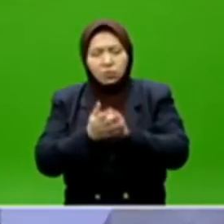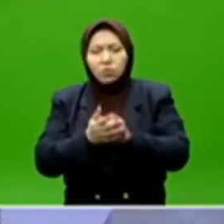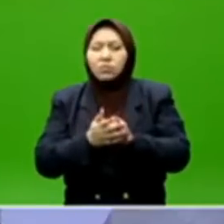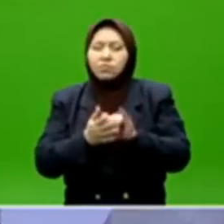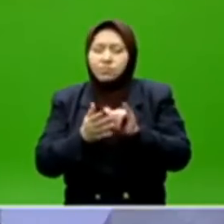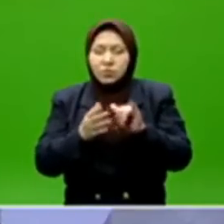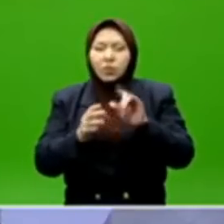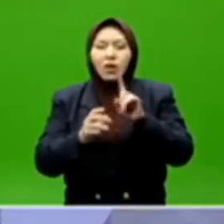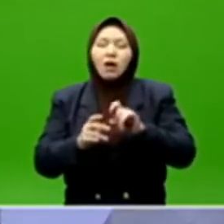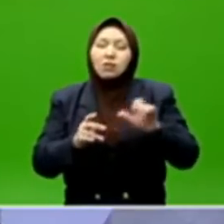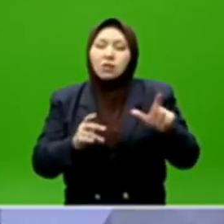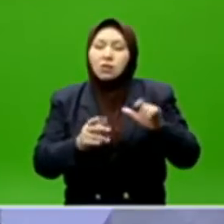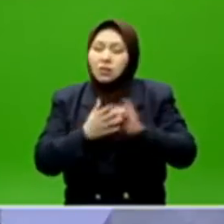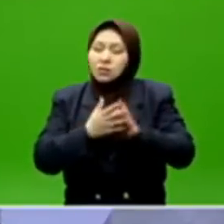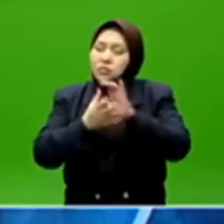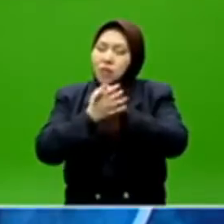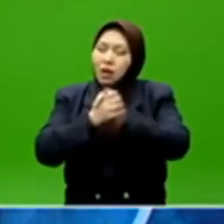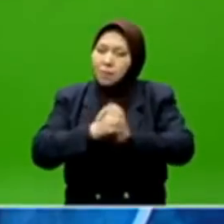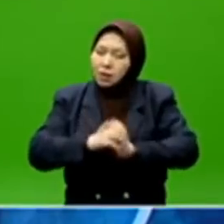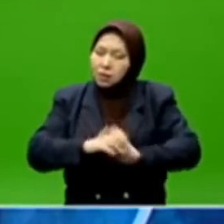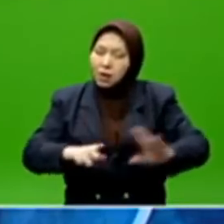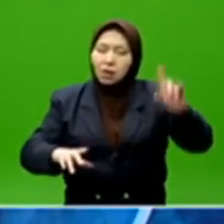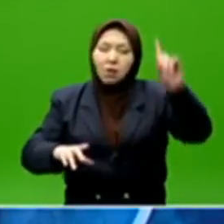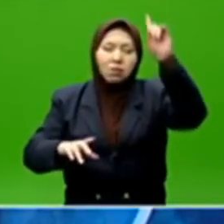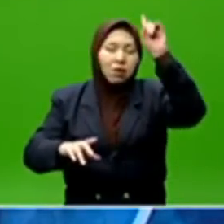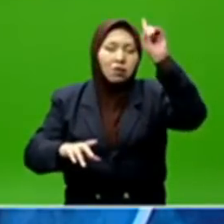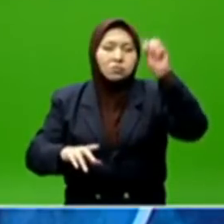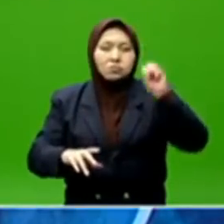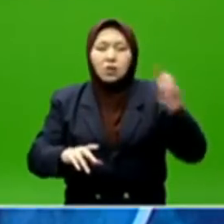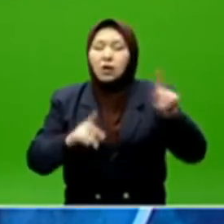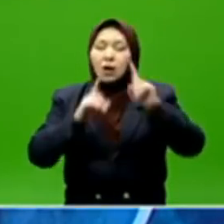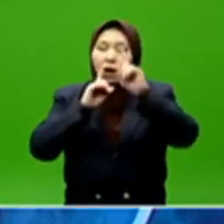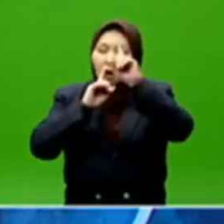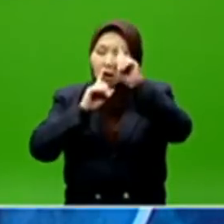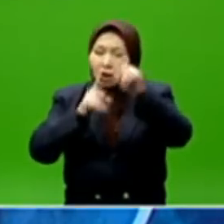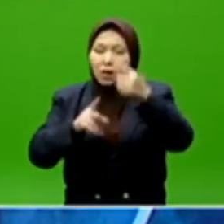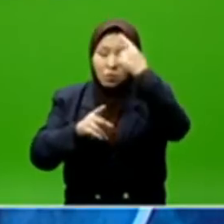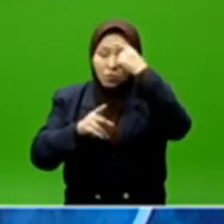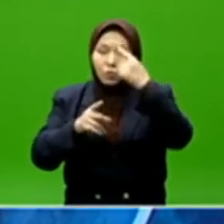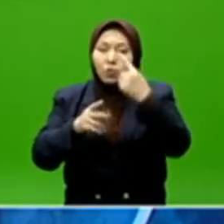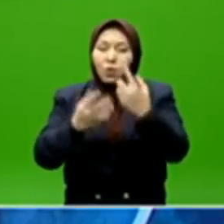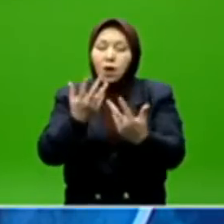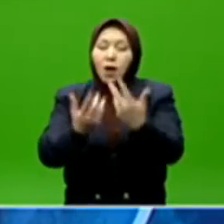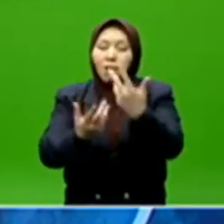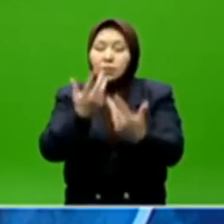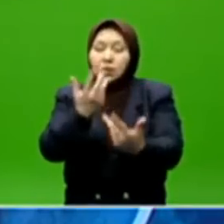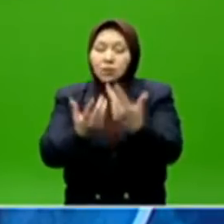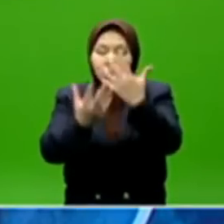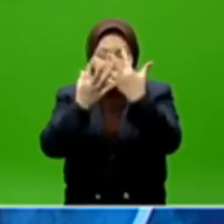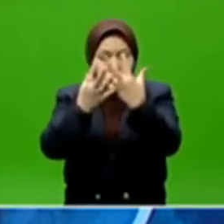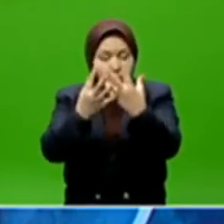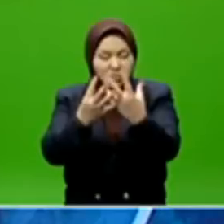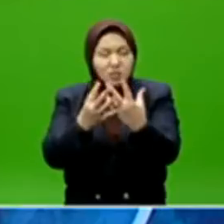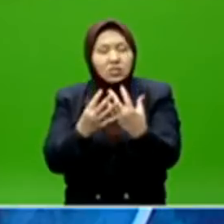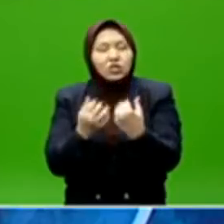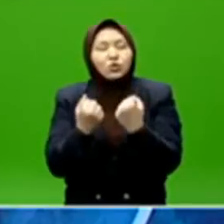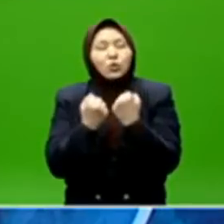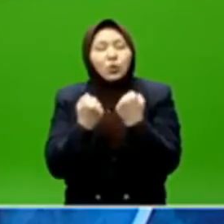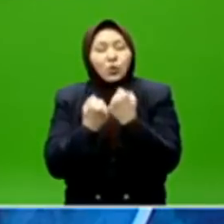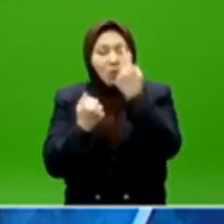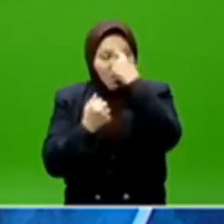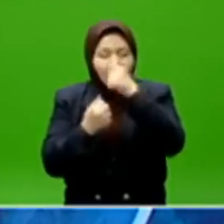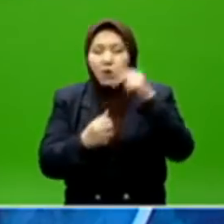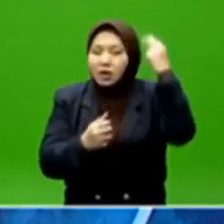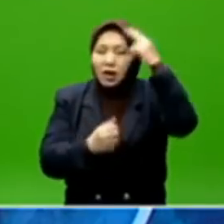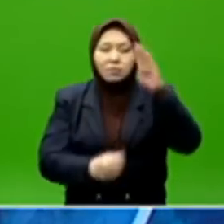ala Ibrahim, diselamatkan. Allah mengarahkan kepada api untuk menyejukkan Nabi Allah Ibrahim alaihissalam. Maka